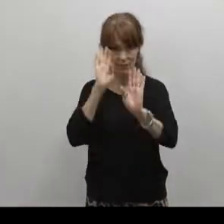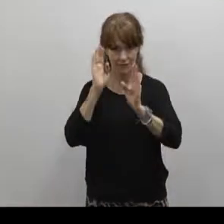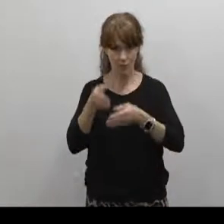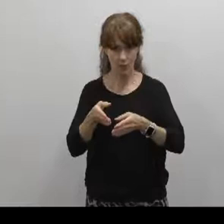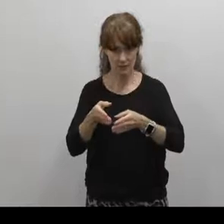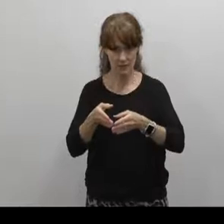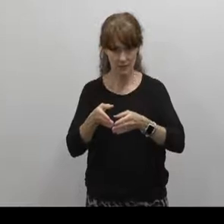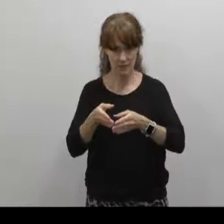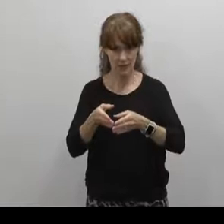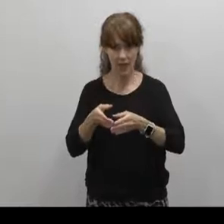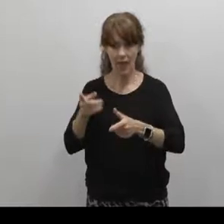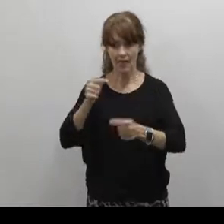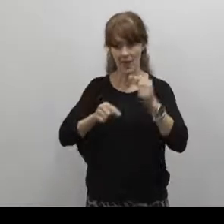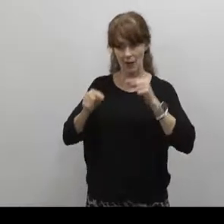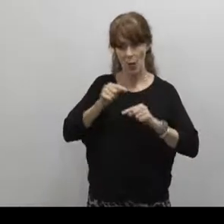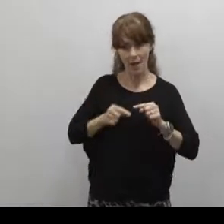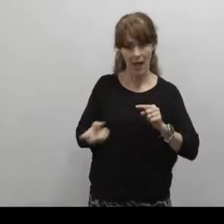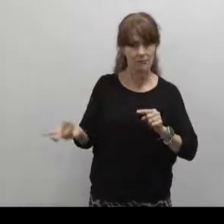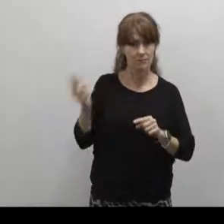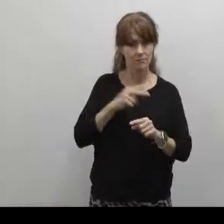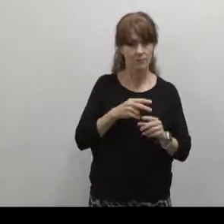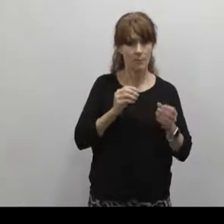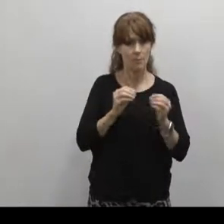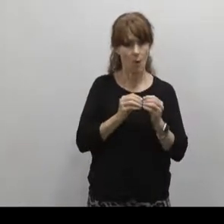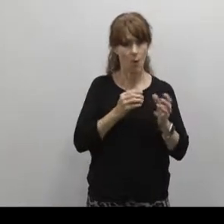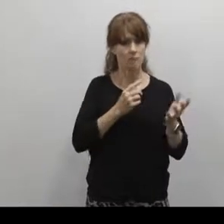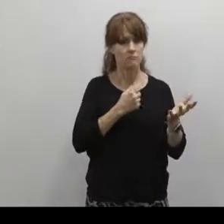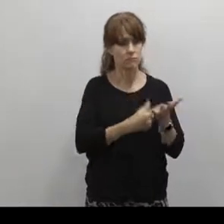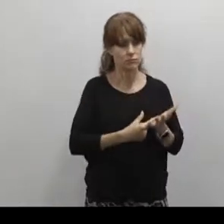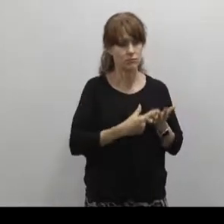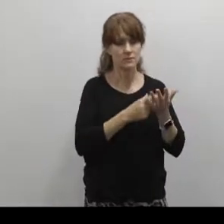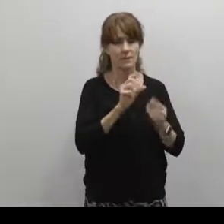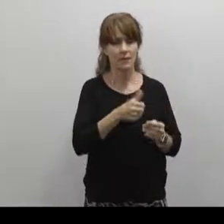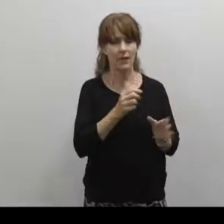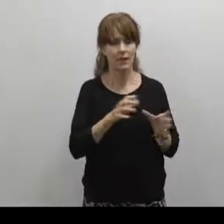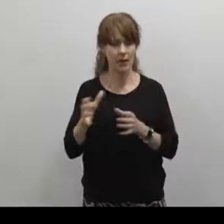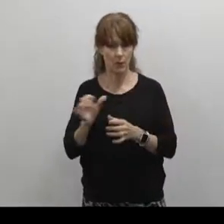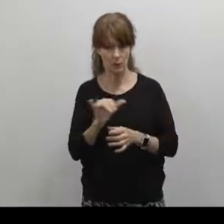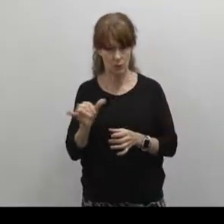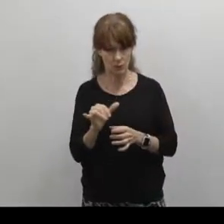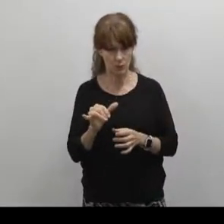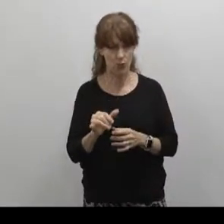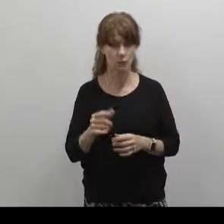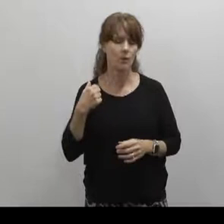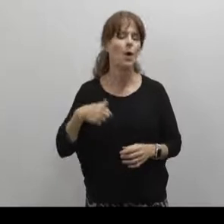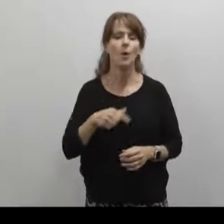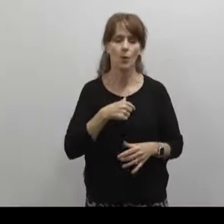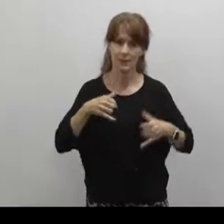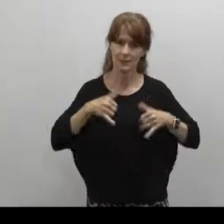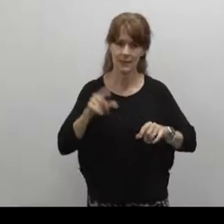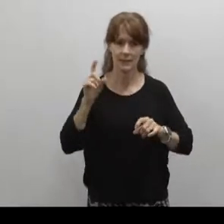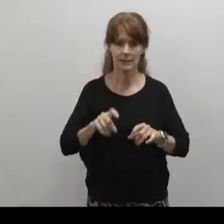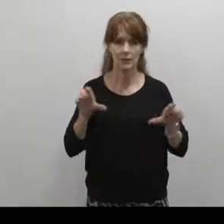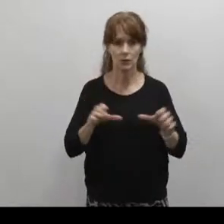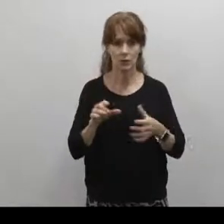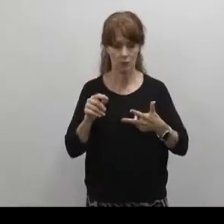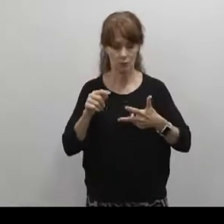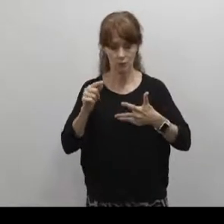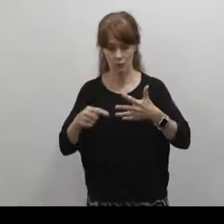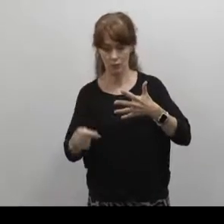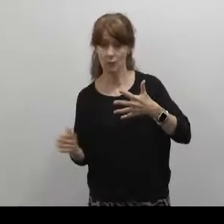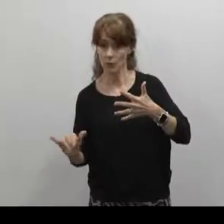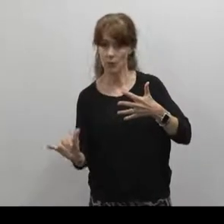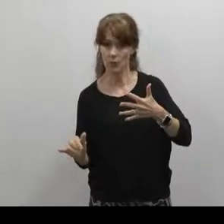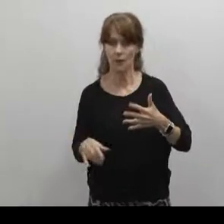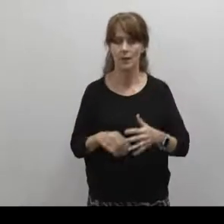mấy sam sập ram đọt nằng hai cái máu dân nằng vừa từ làm từ vừa ca tầm